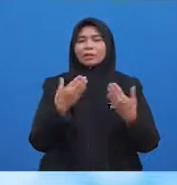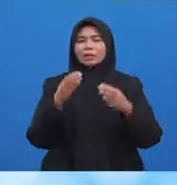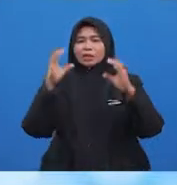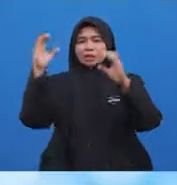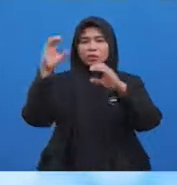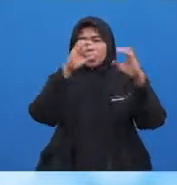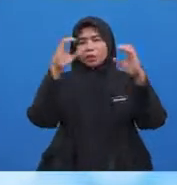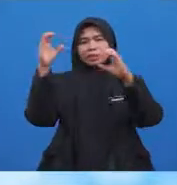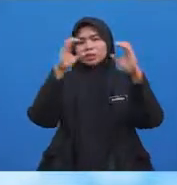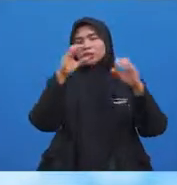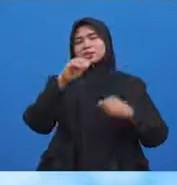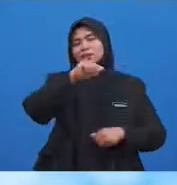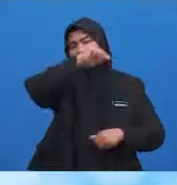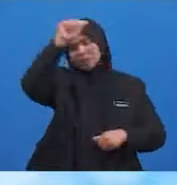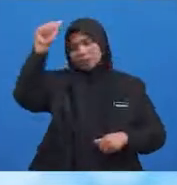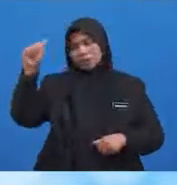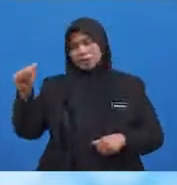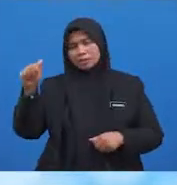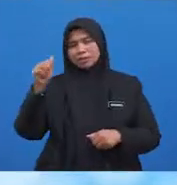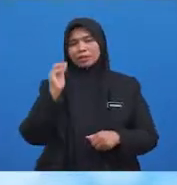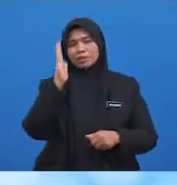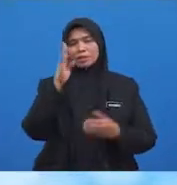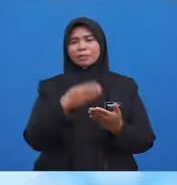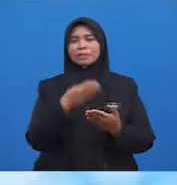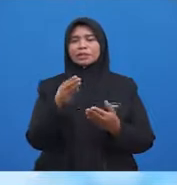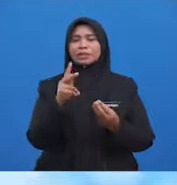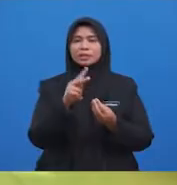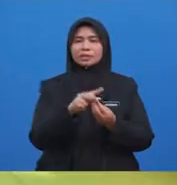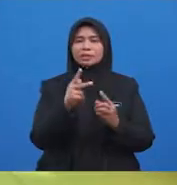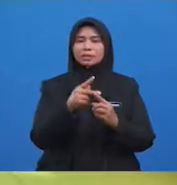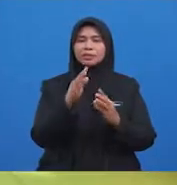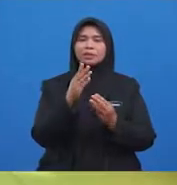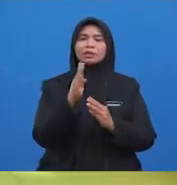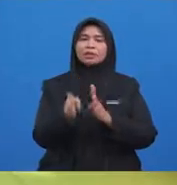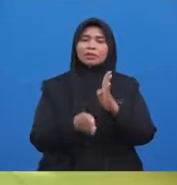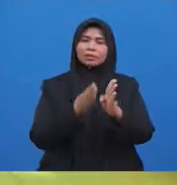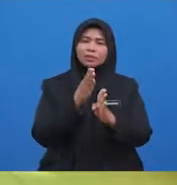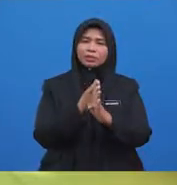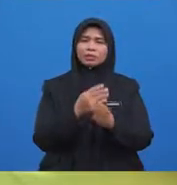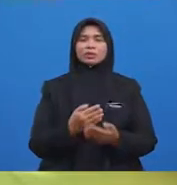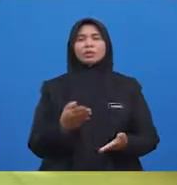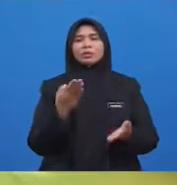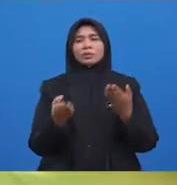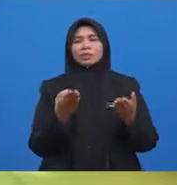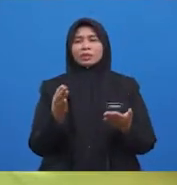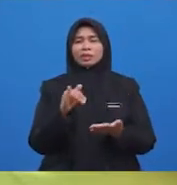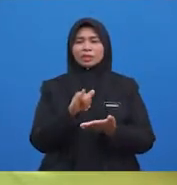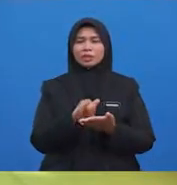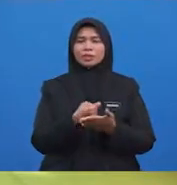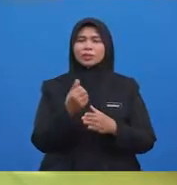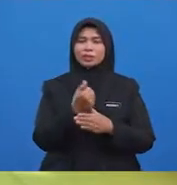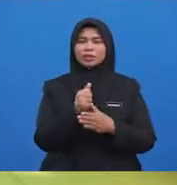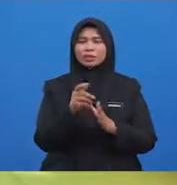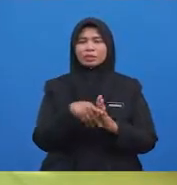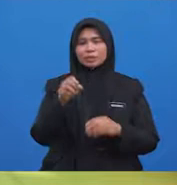angka selepas memberi kesan terhadap bumi mungkin itu antara persoalan yang